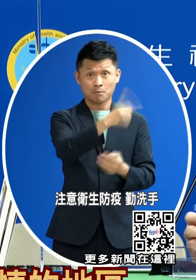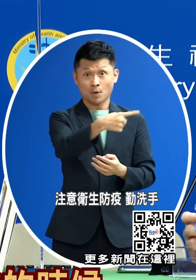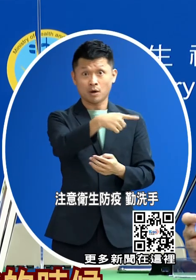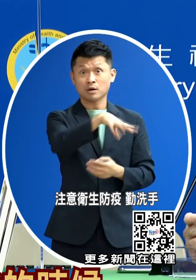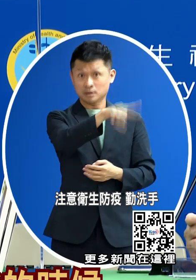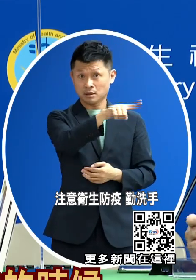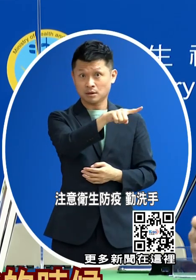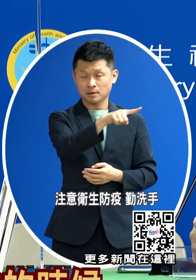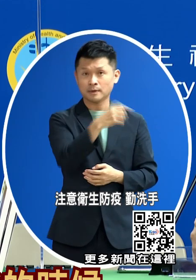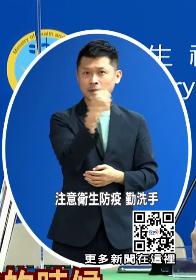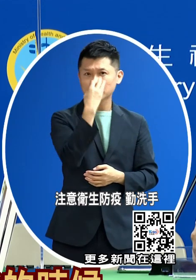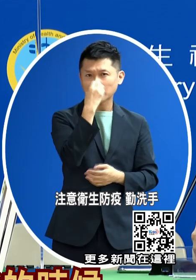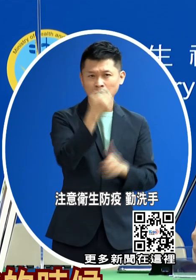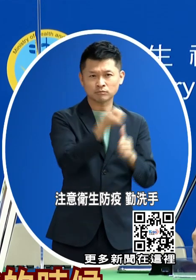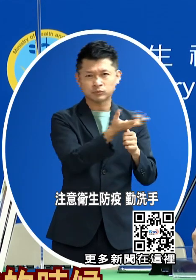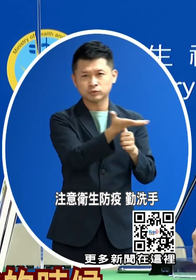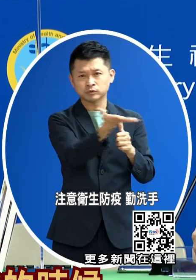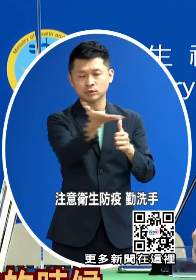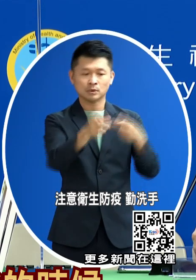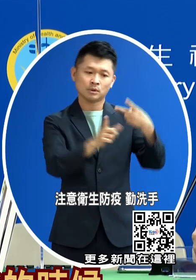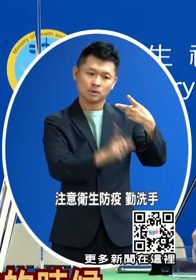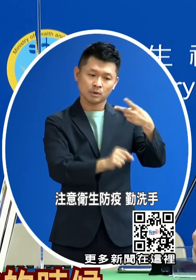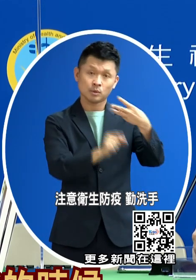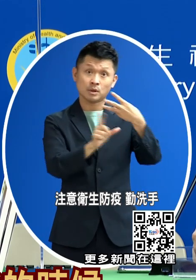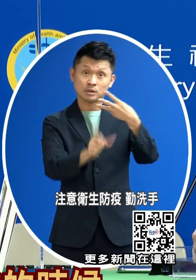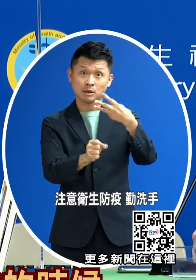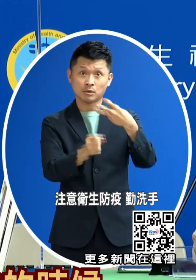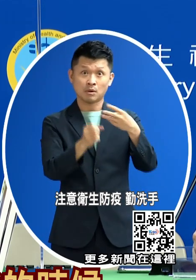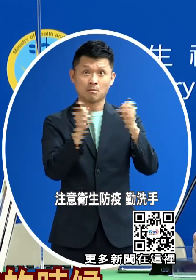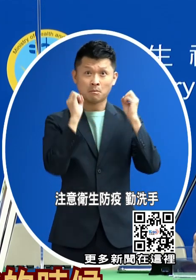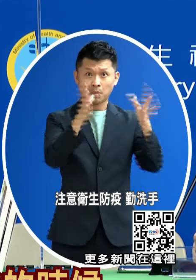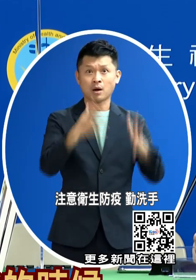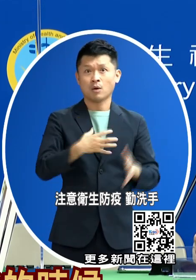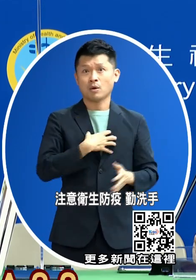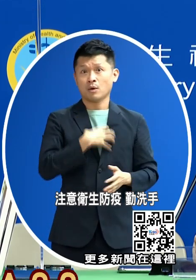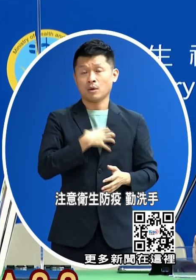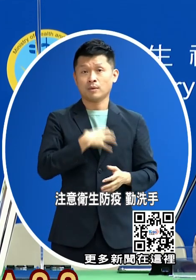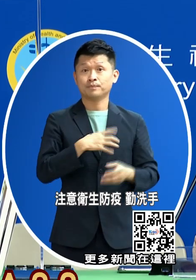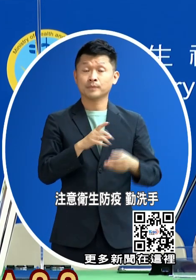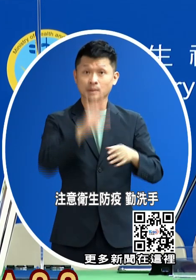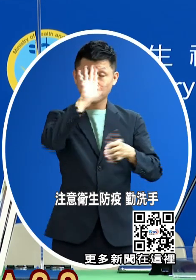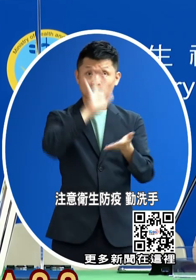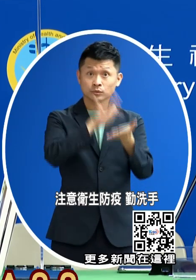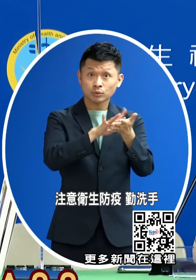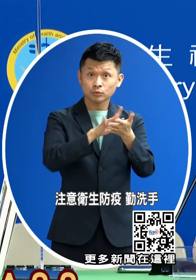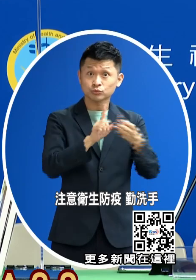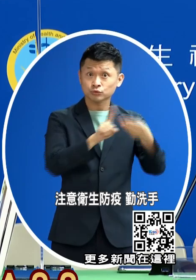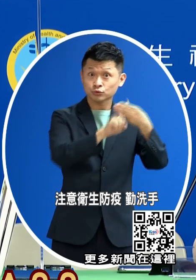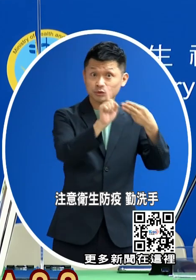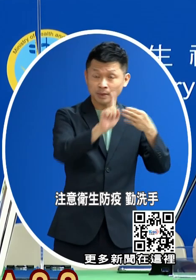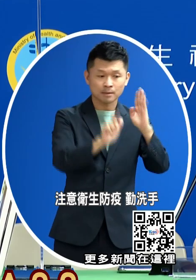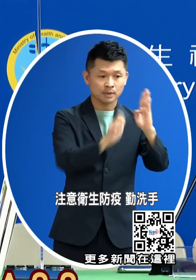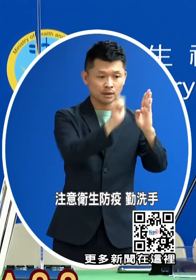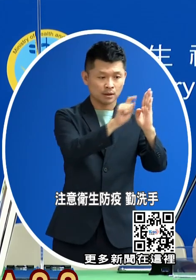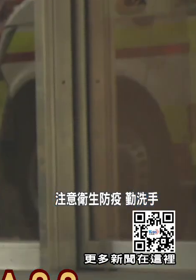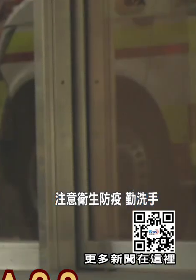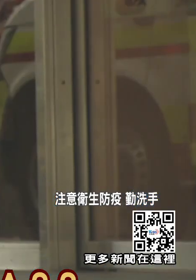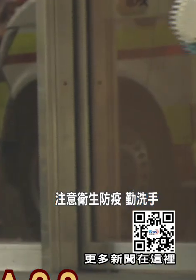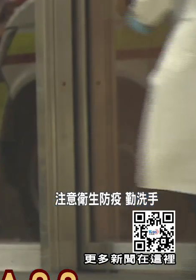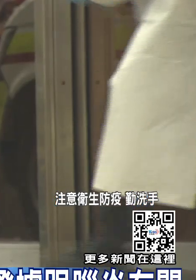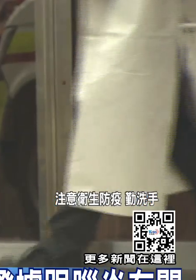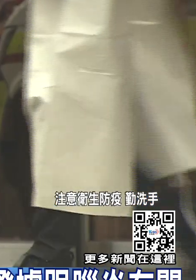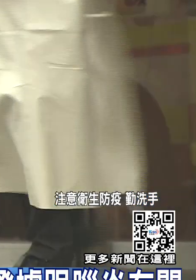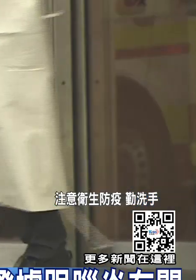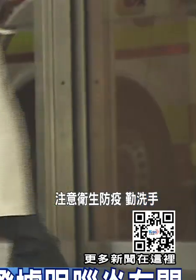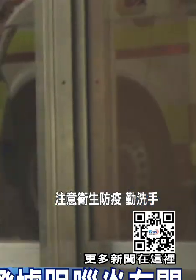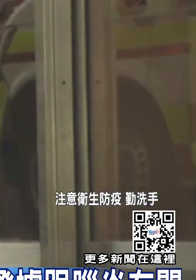哦。那香港的疫情在2月、3月那时候爆发的时候，他们的主流病毒株呢是 BA.2.2。 四月